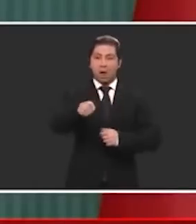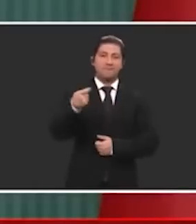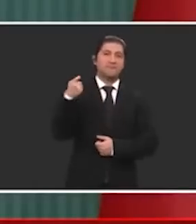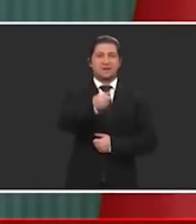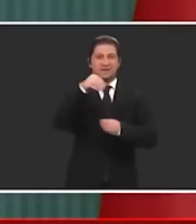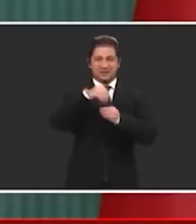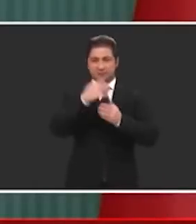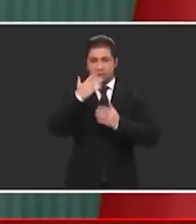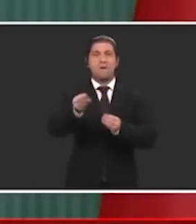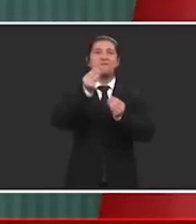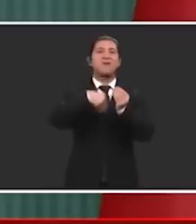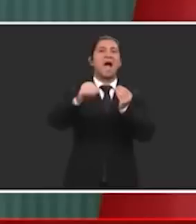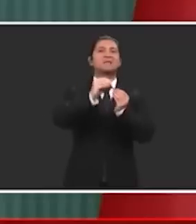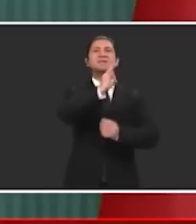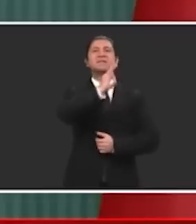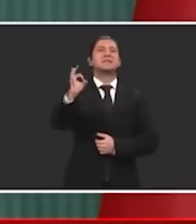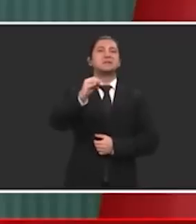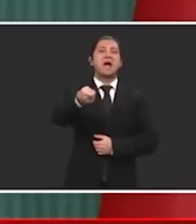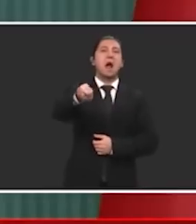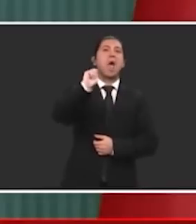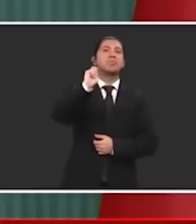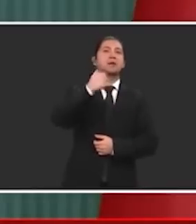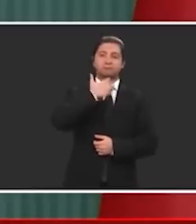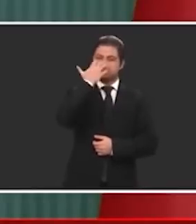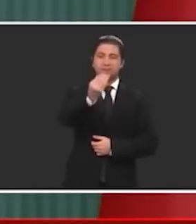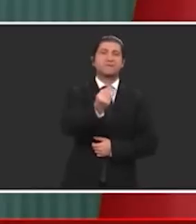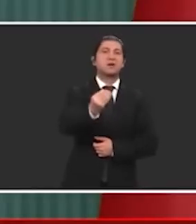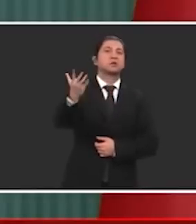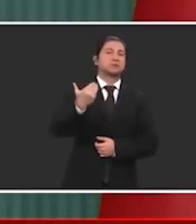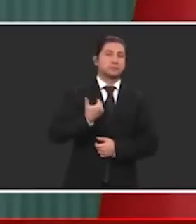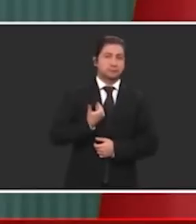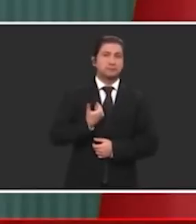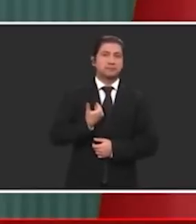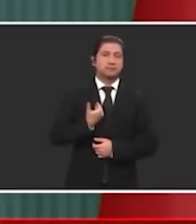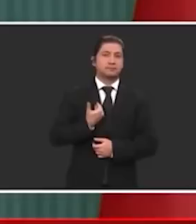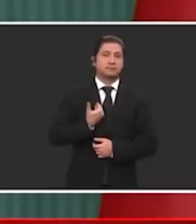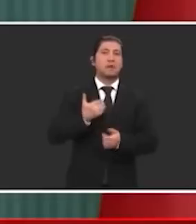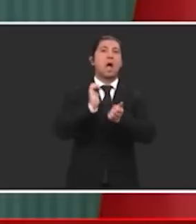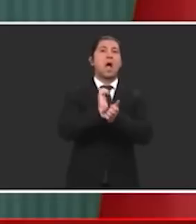karşılanmak üzere faizsiz kredi imkanı sunacağız. Aile ve Gençlik